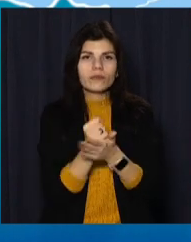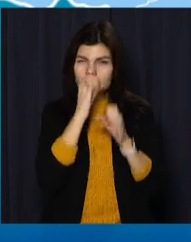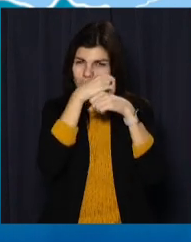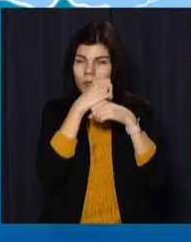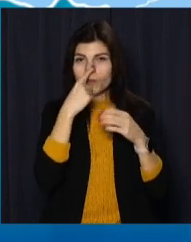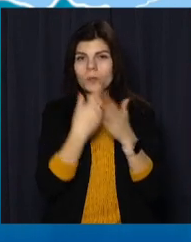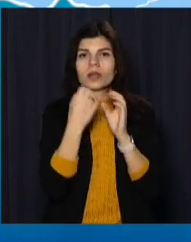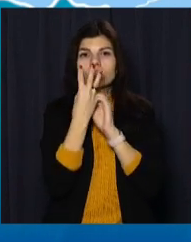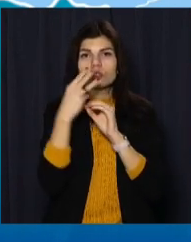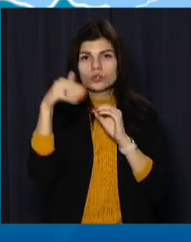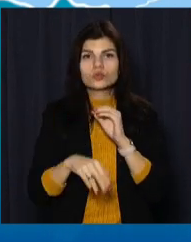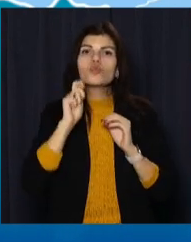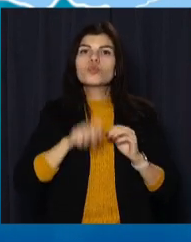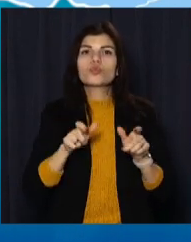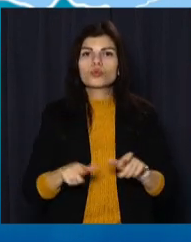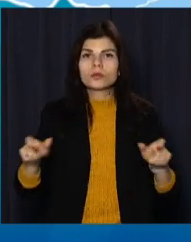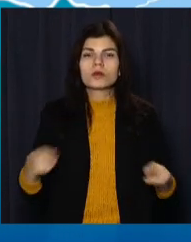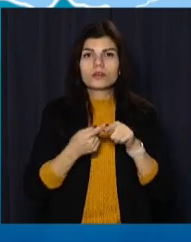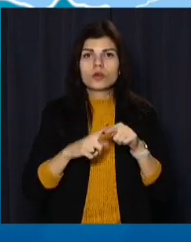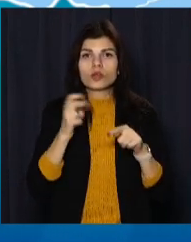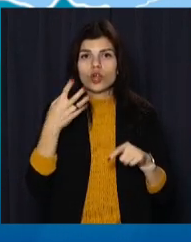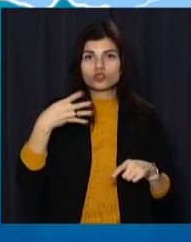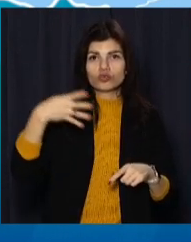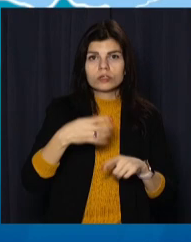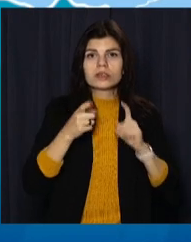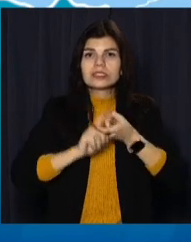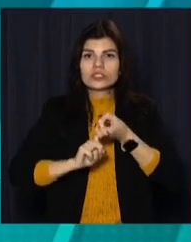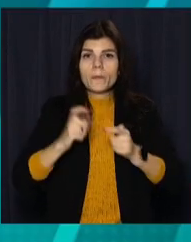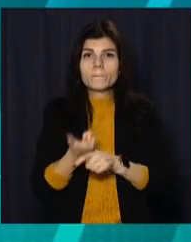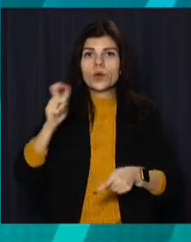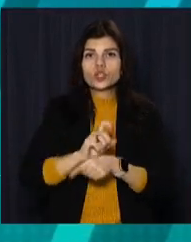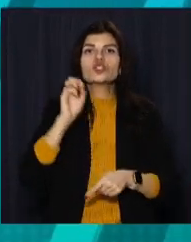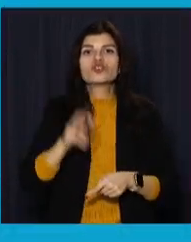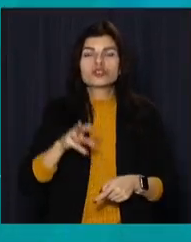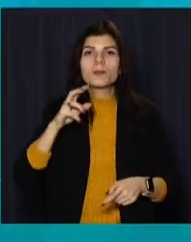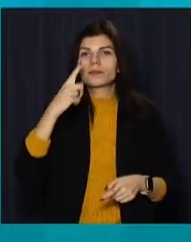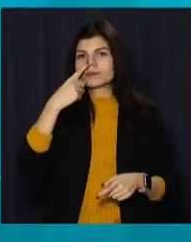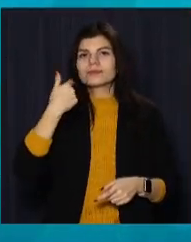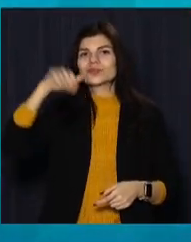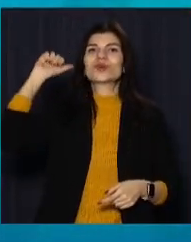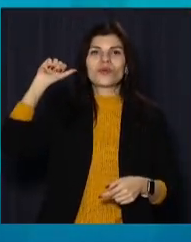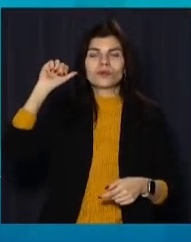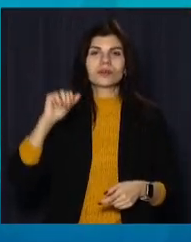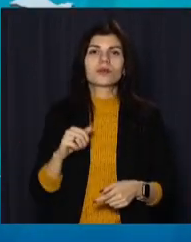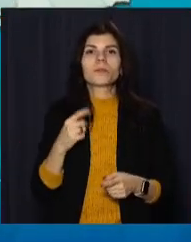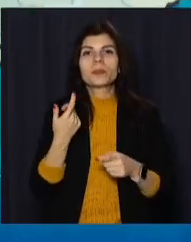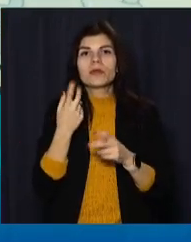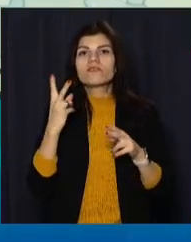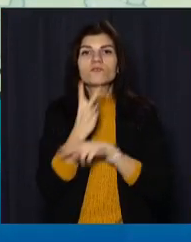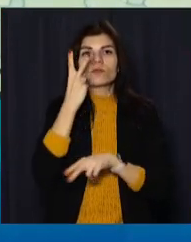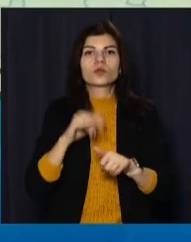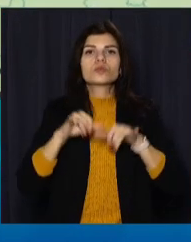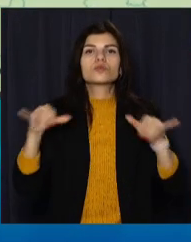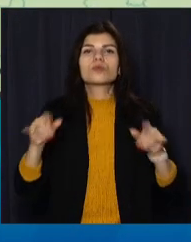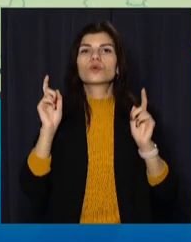майже 13 тисяч українців. Це на 4 тисячі заражених більше, аніж за попередню добу. Вдвічі зросла